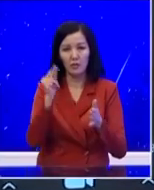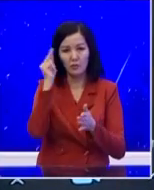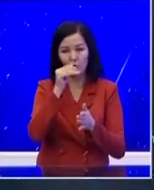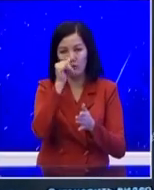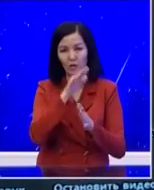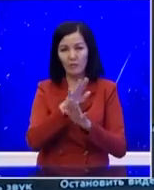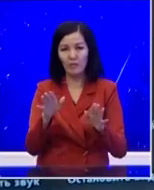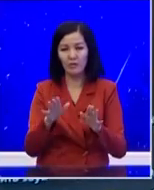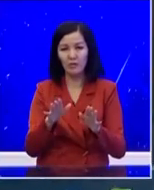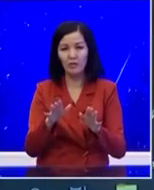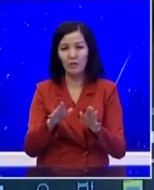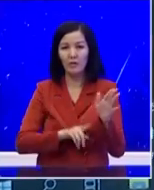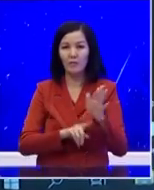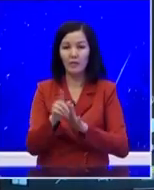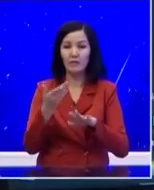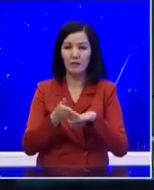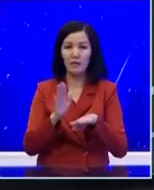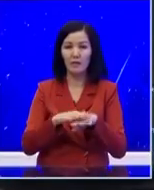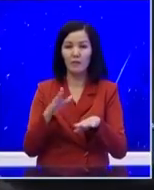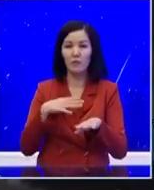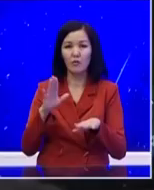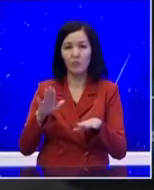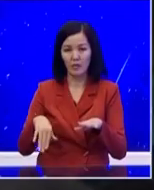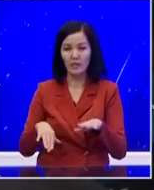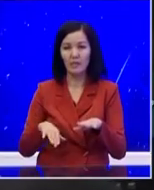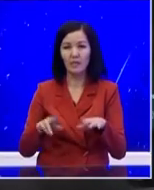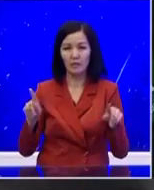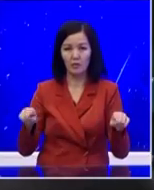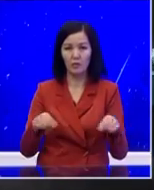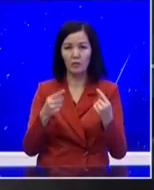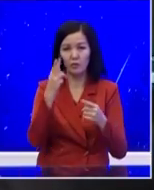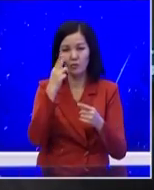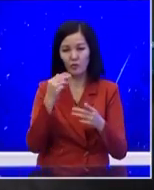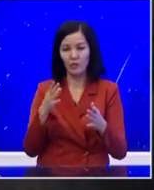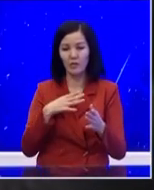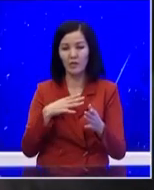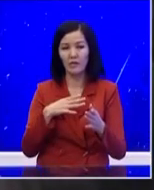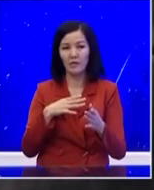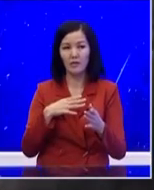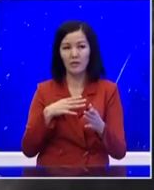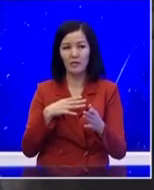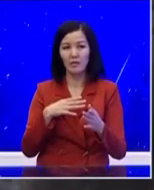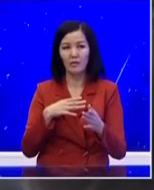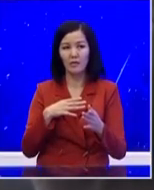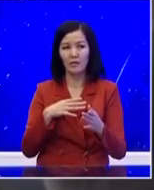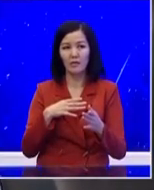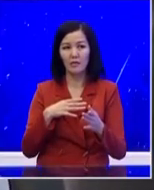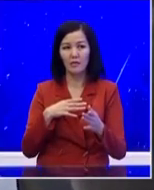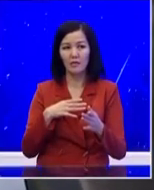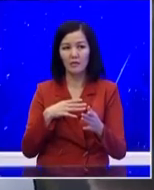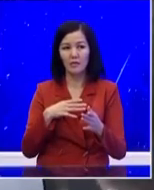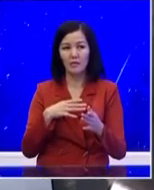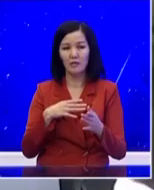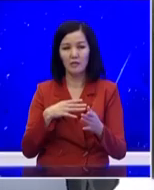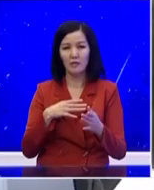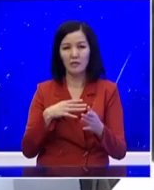ғой. Басында қиын болды, бірақ уақыт өте келе үйреніп кетті. Ендіше бір-бірімізді